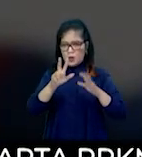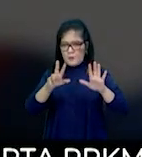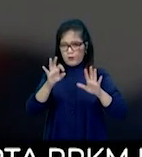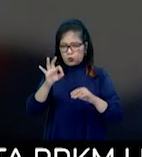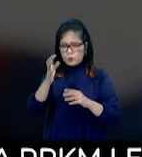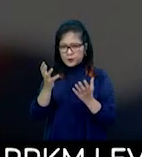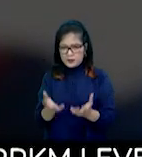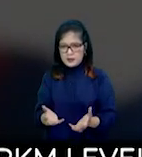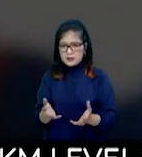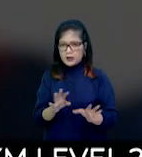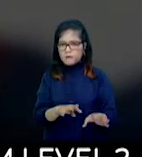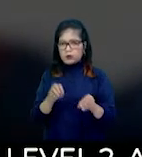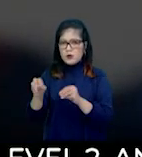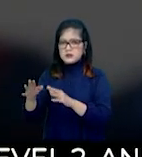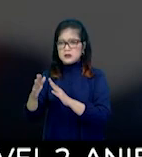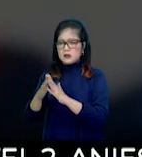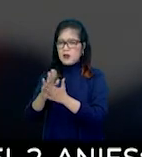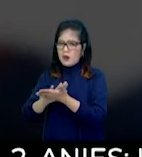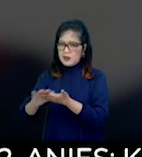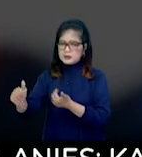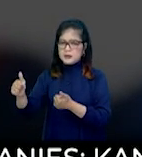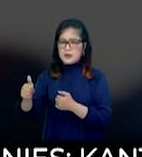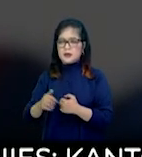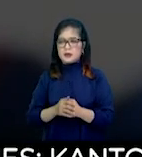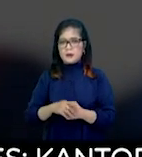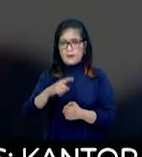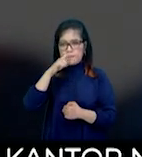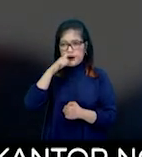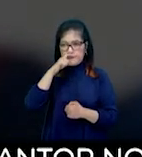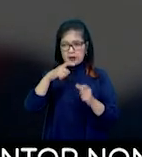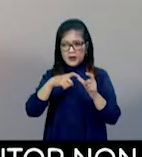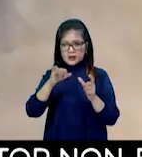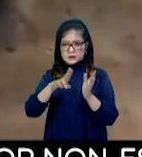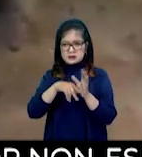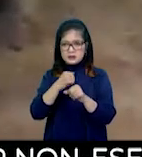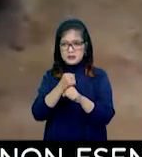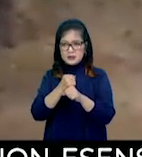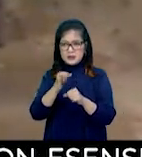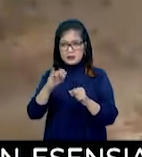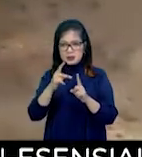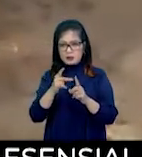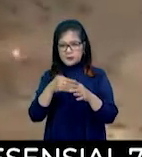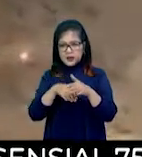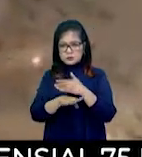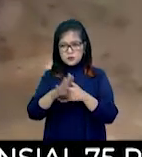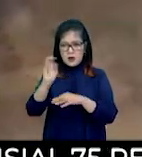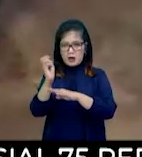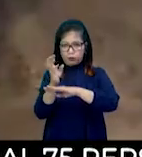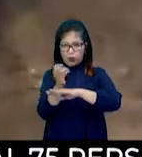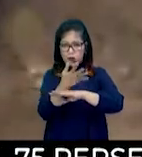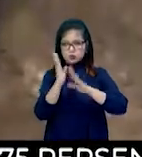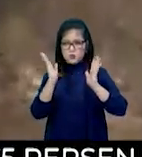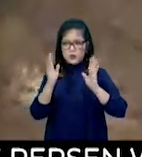lancar dan aman oleh tim gimana Pas Singgih Grace depok.xxi ke dalam ambulans tinggi